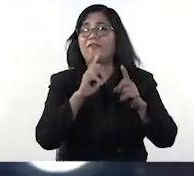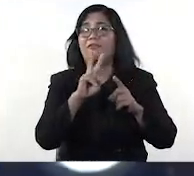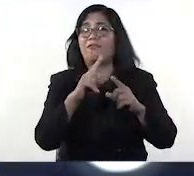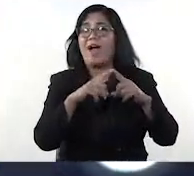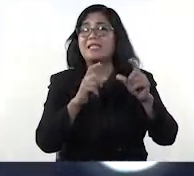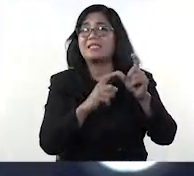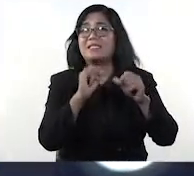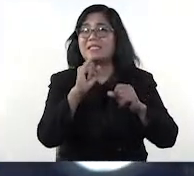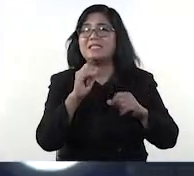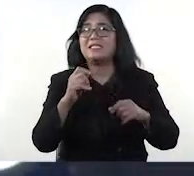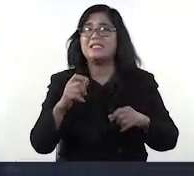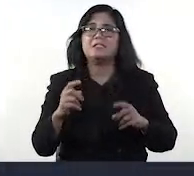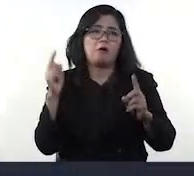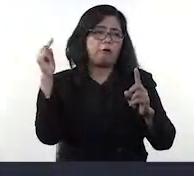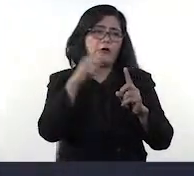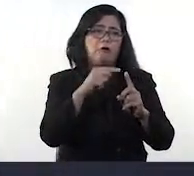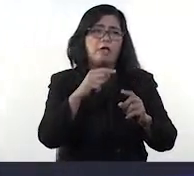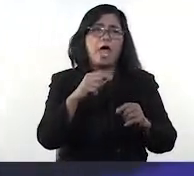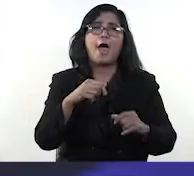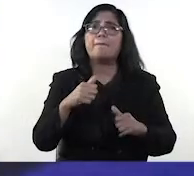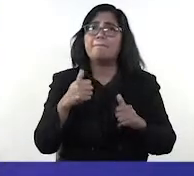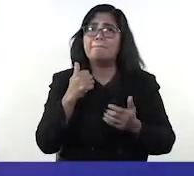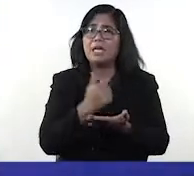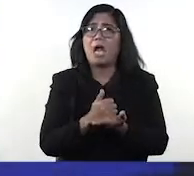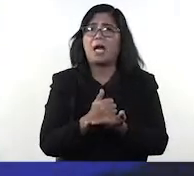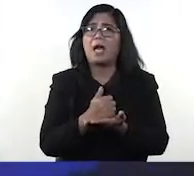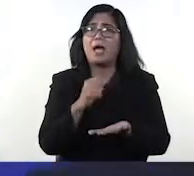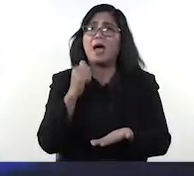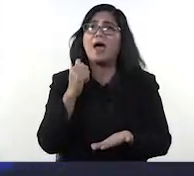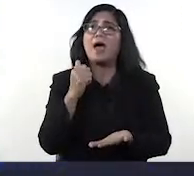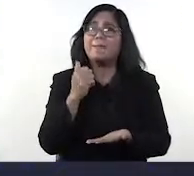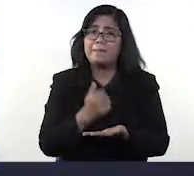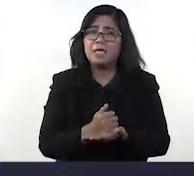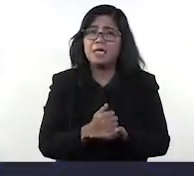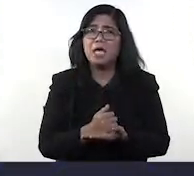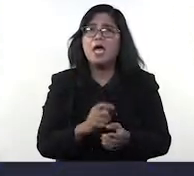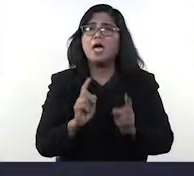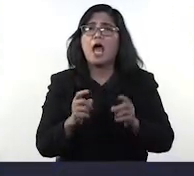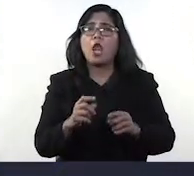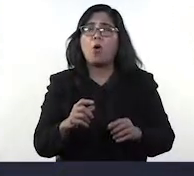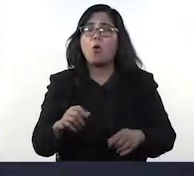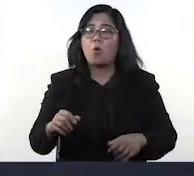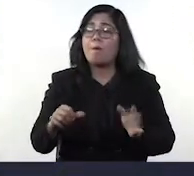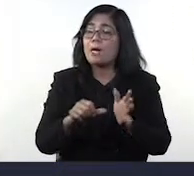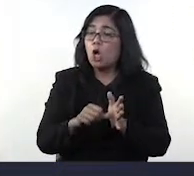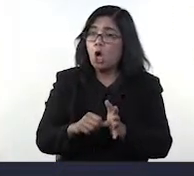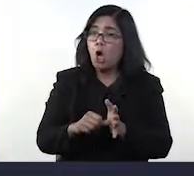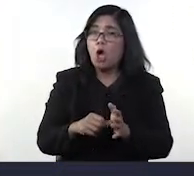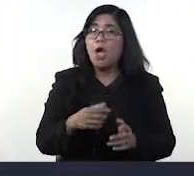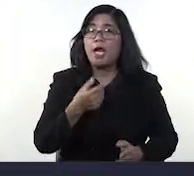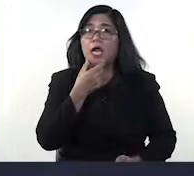the closet tolong nenek-nenek menyeberang jalan hai hidup Karena kita mencintai